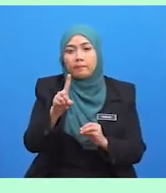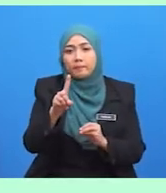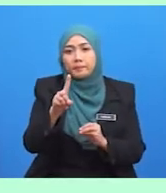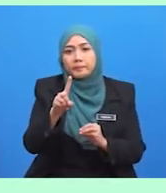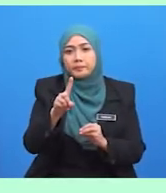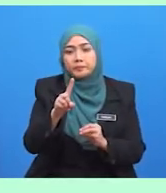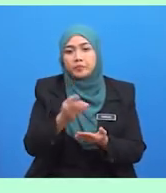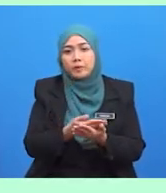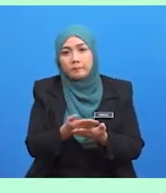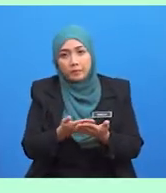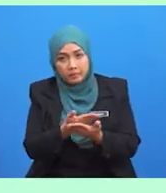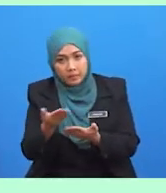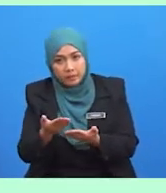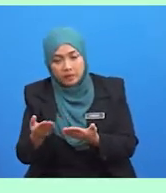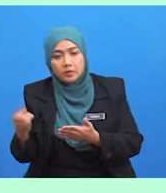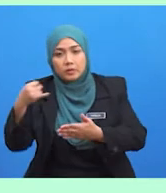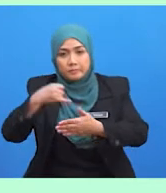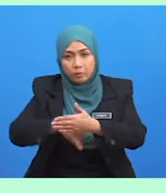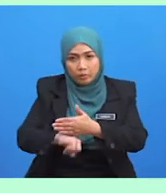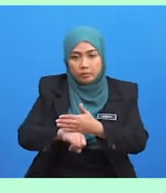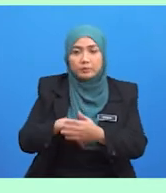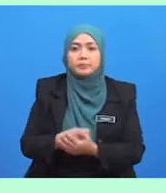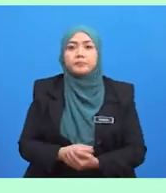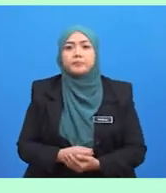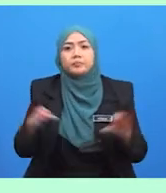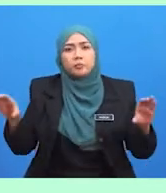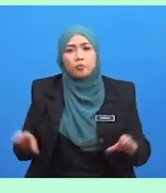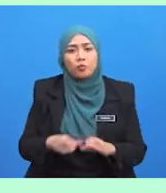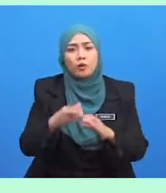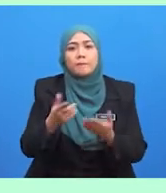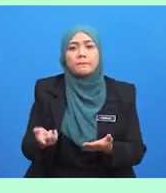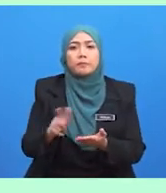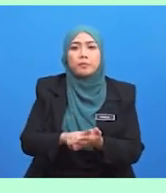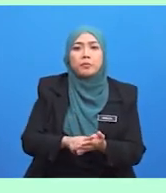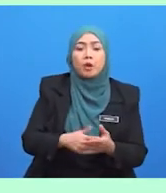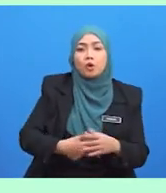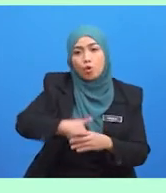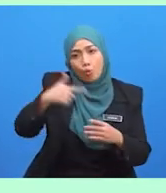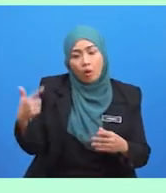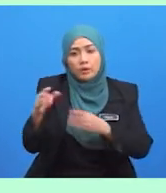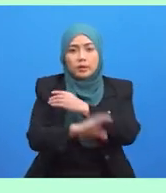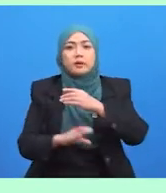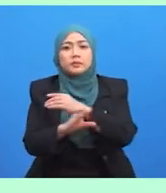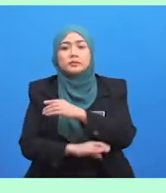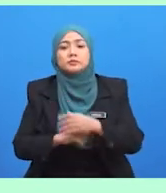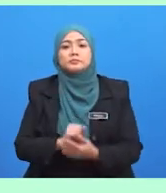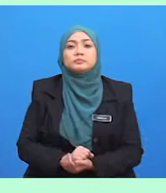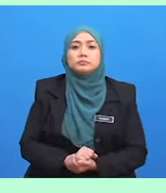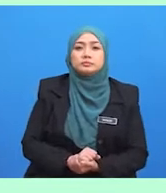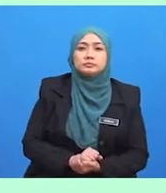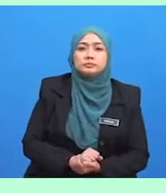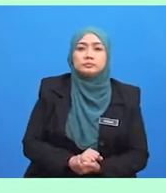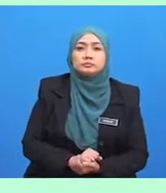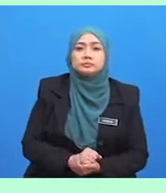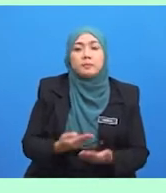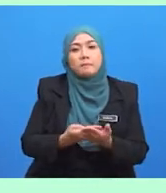import. Yang kedua, ia membuat pelaburan di luar negara. Yang ketiga,